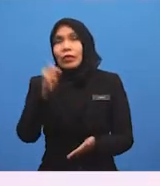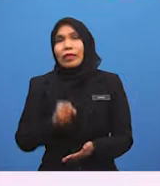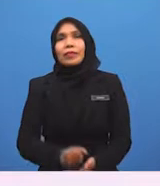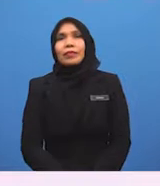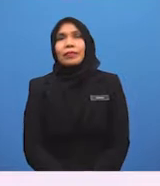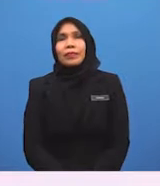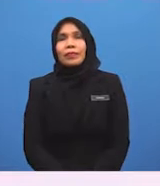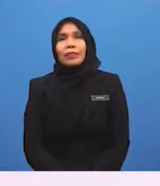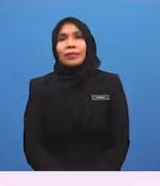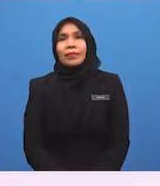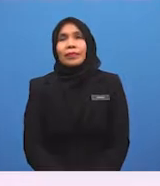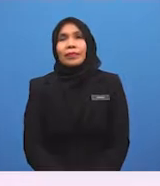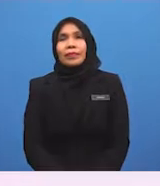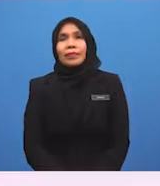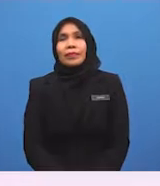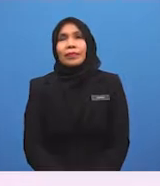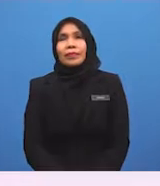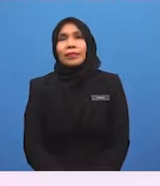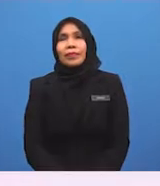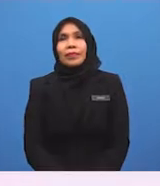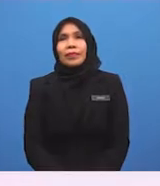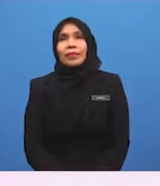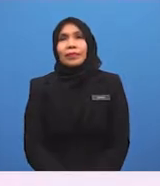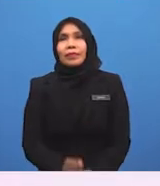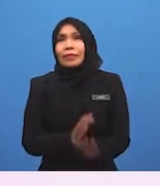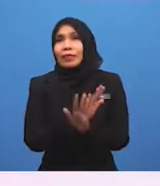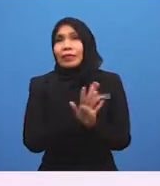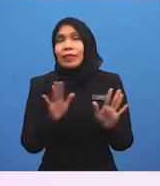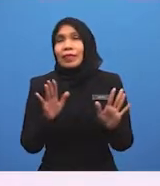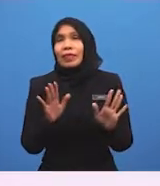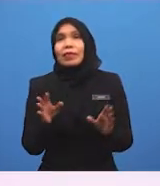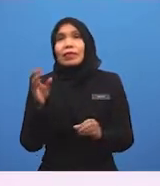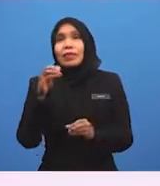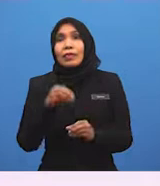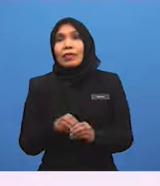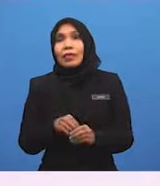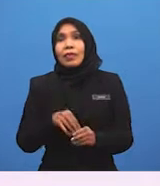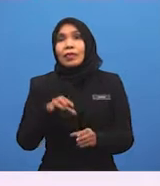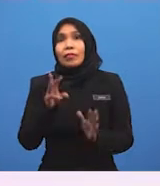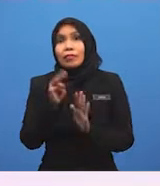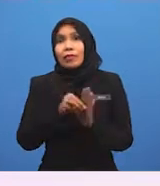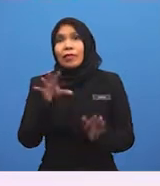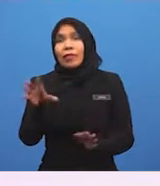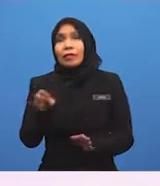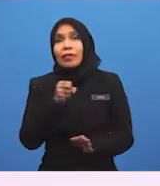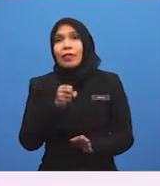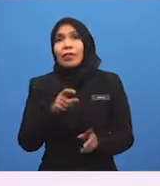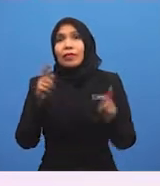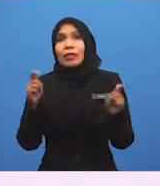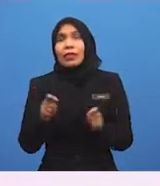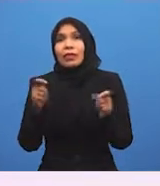1. Tidak. Dalam mengambil tindakan atau